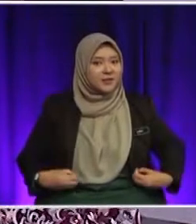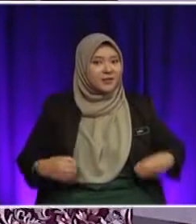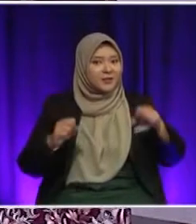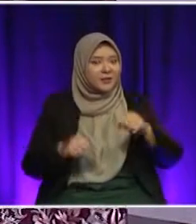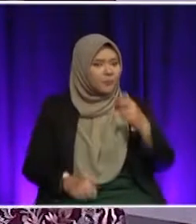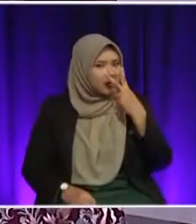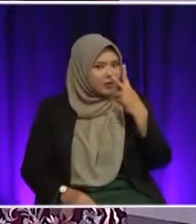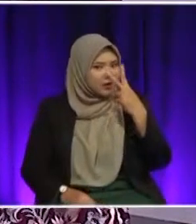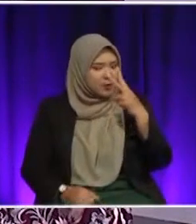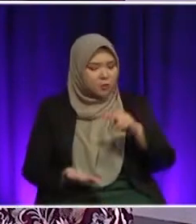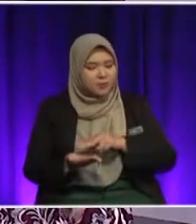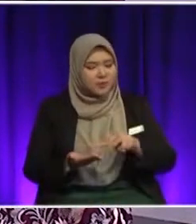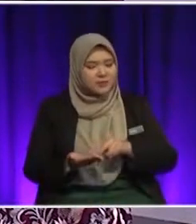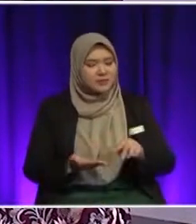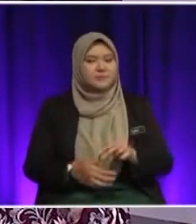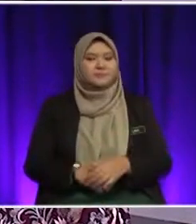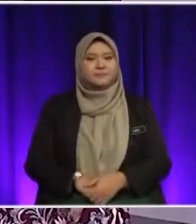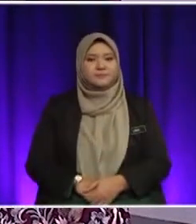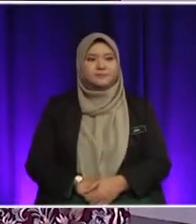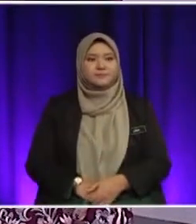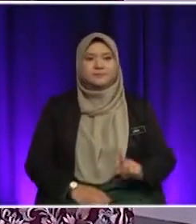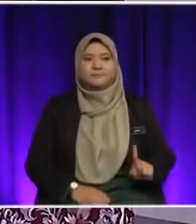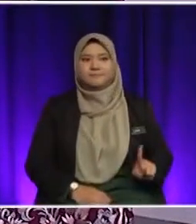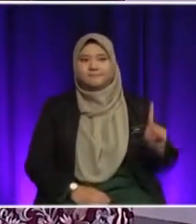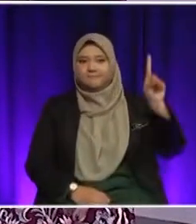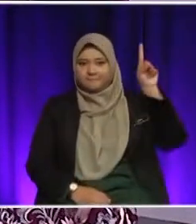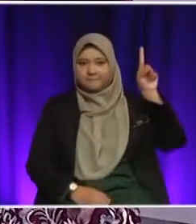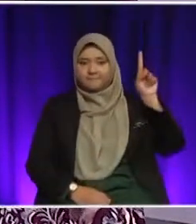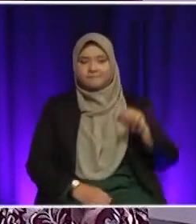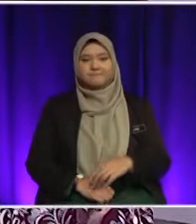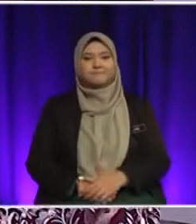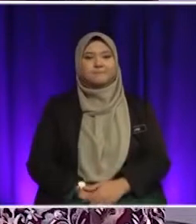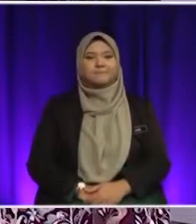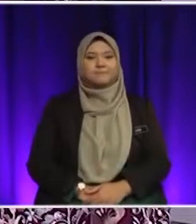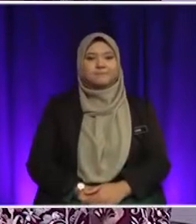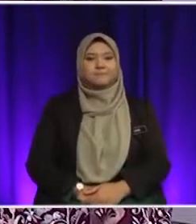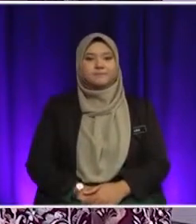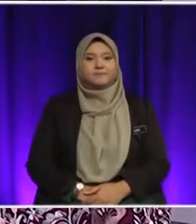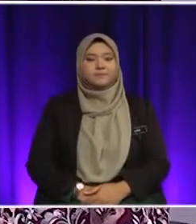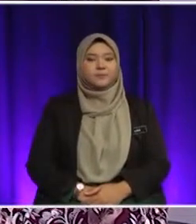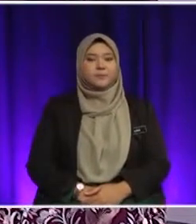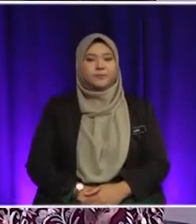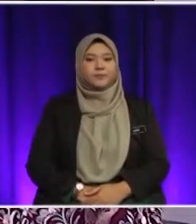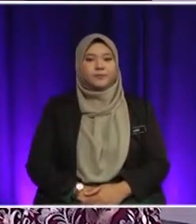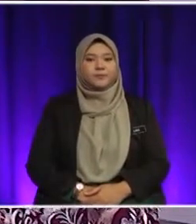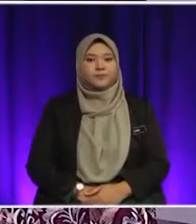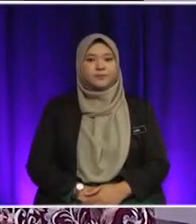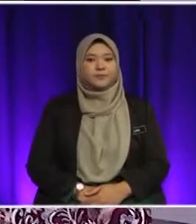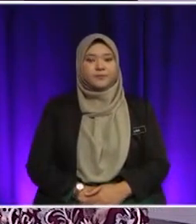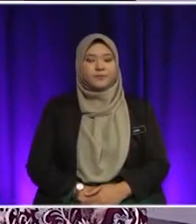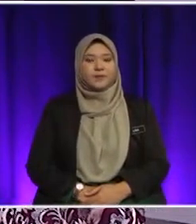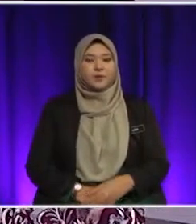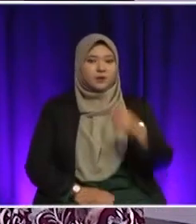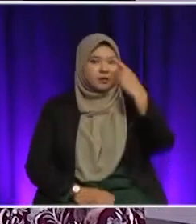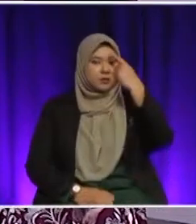pertama fungsi bagi vesikel siement Oke fungsinya adalah untuk merembeskan bendalir yang mengandung nutrien